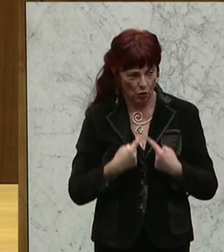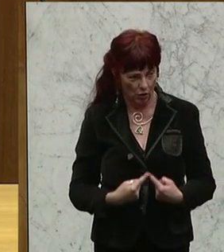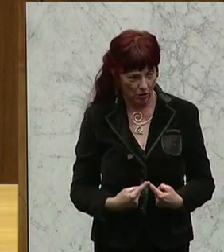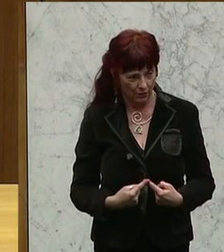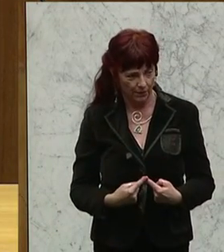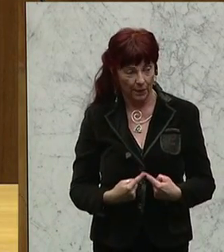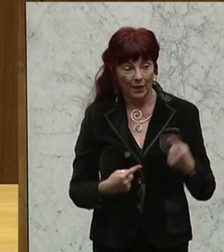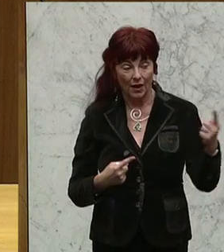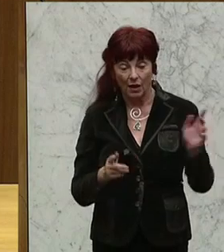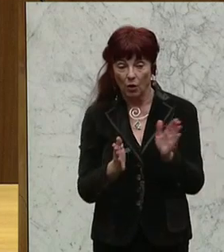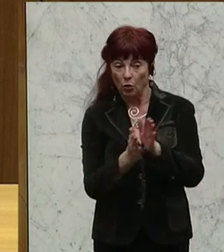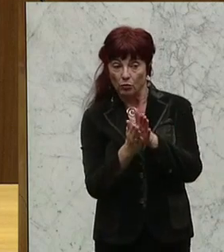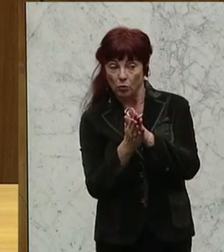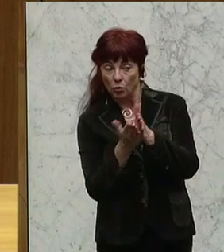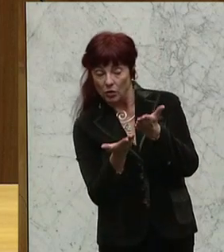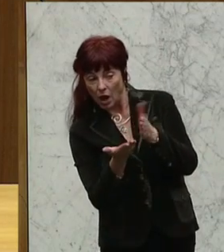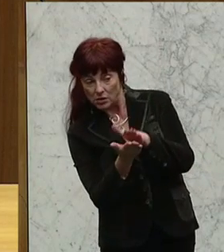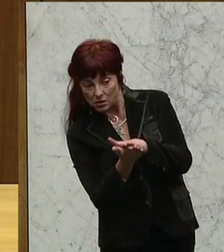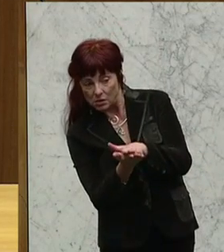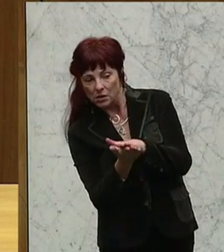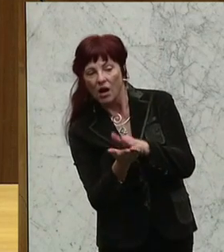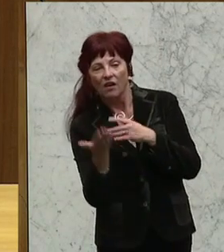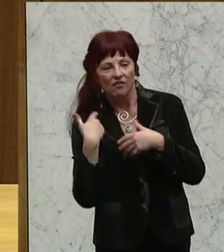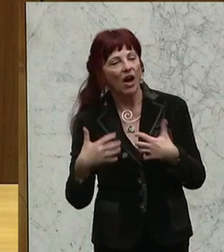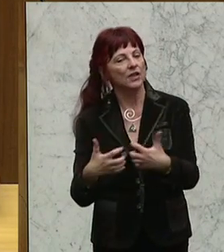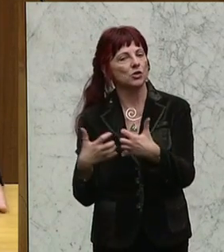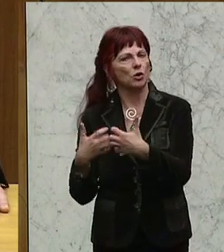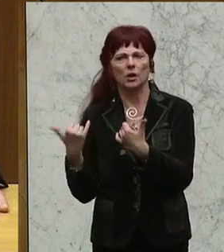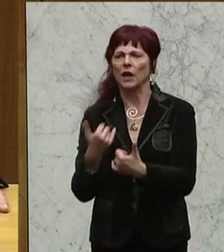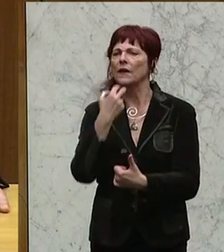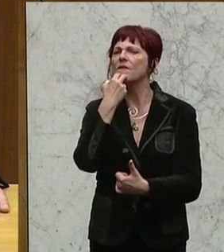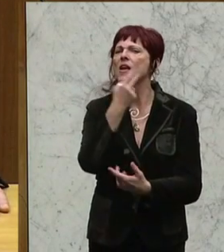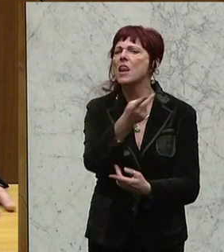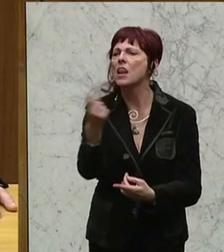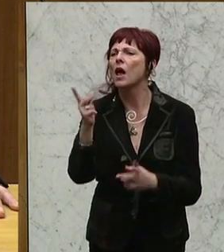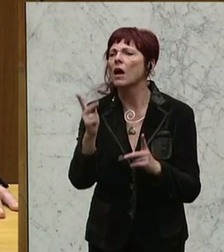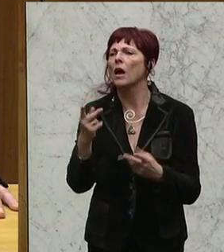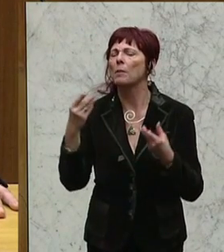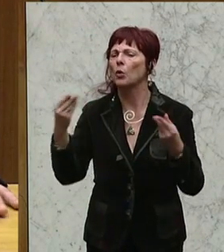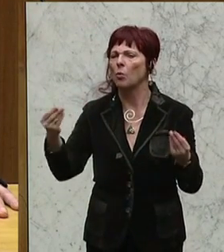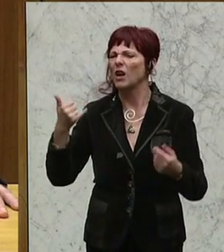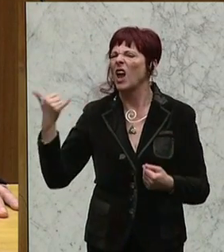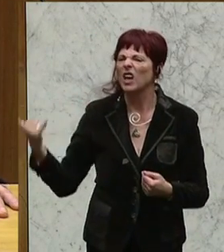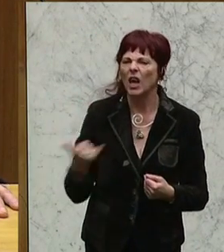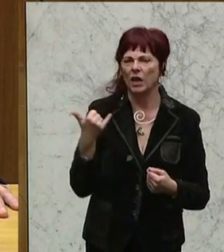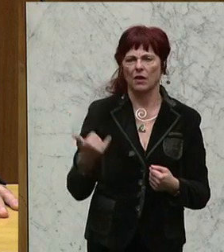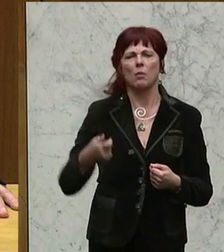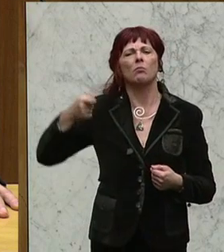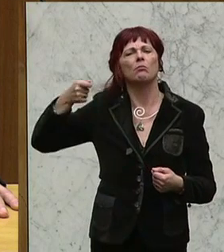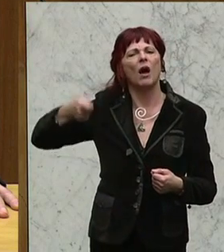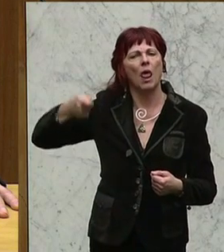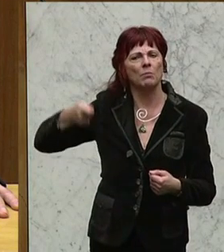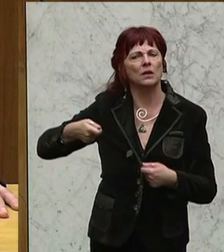dieses Büchlein produziert jeder der es wünscht kann es haben es ist auch allen Parlamentariern übersendet